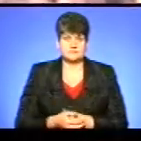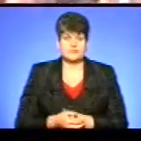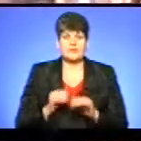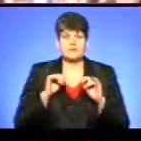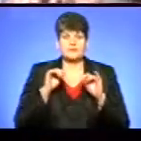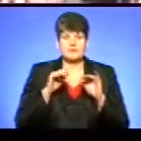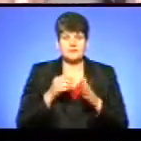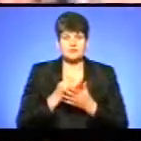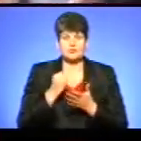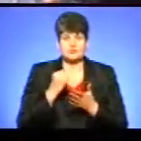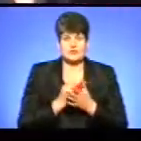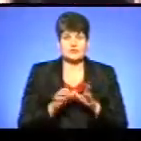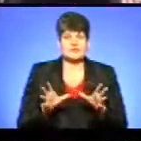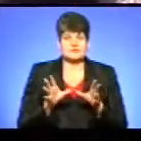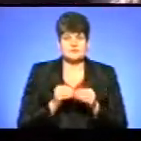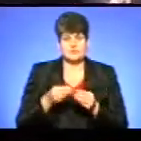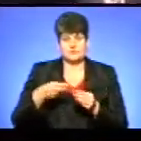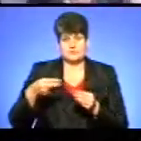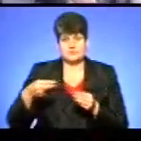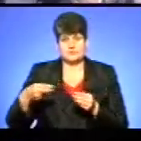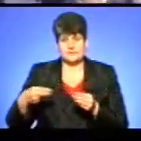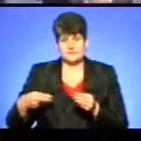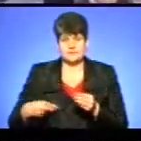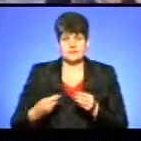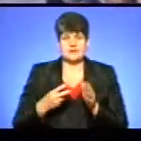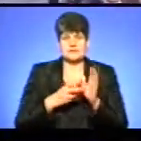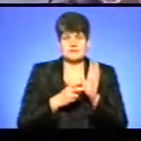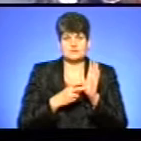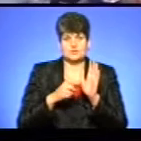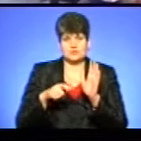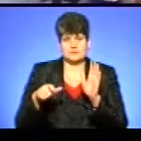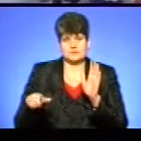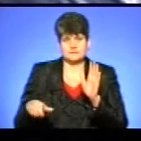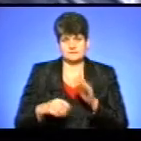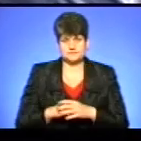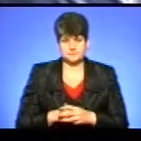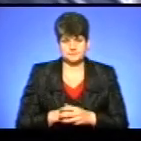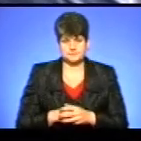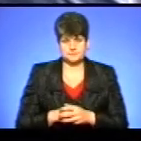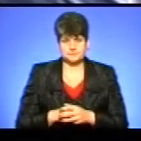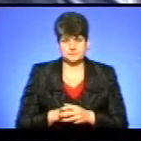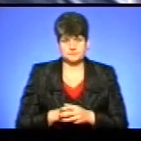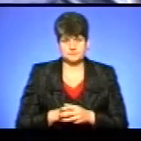акції ухвалили спільну резолюцію, під якою підписались 700 осіб.